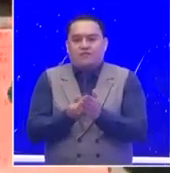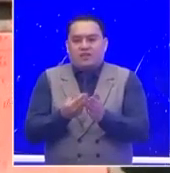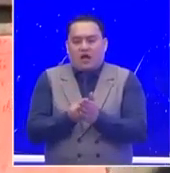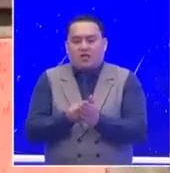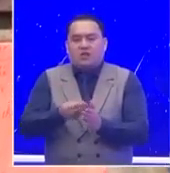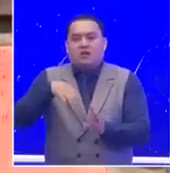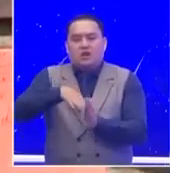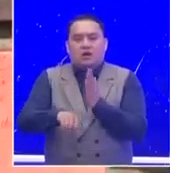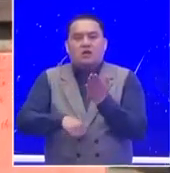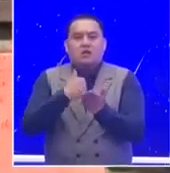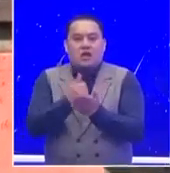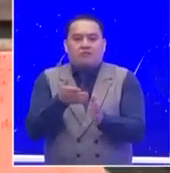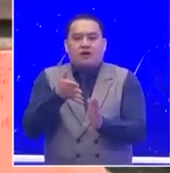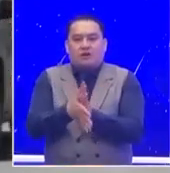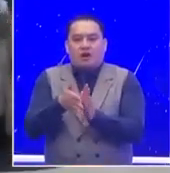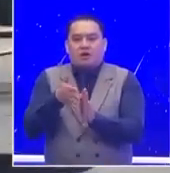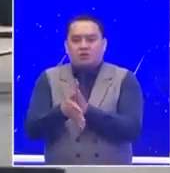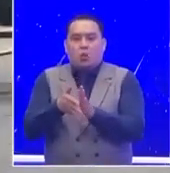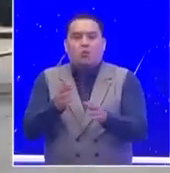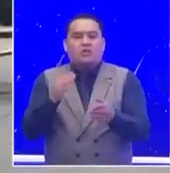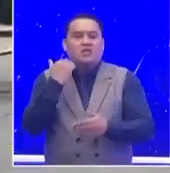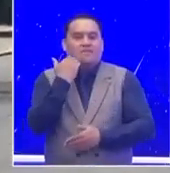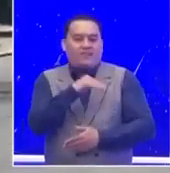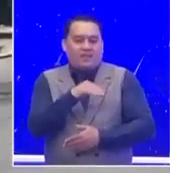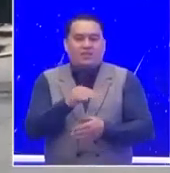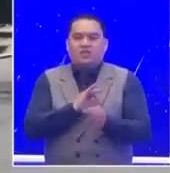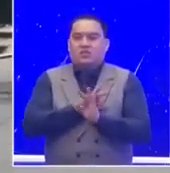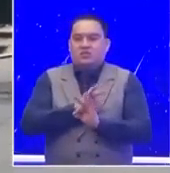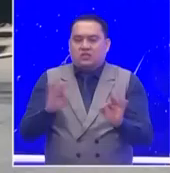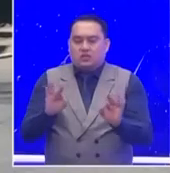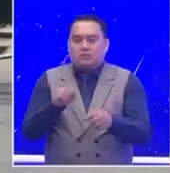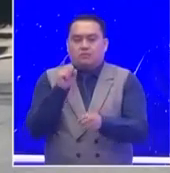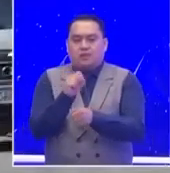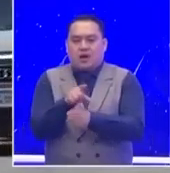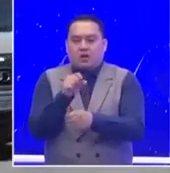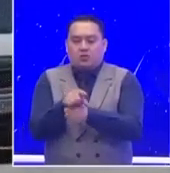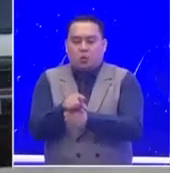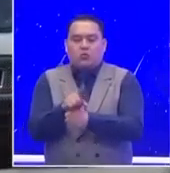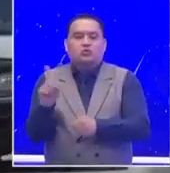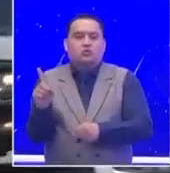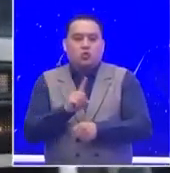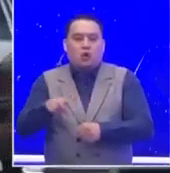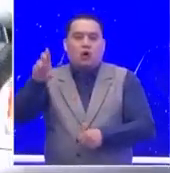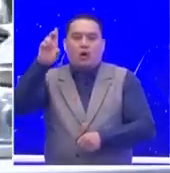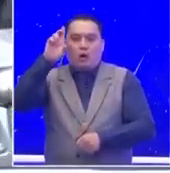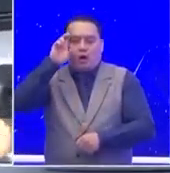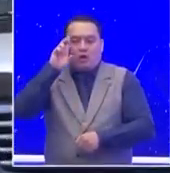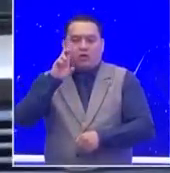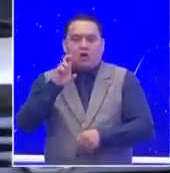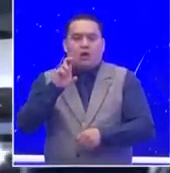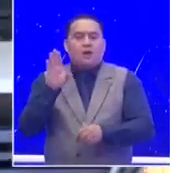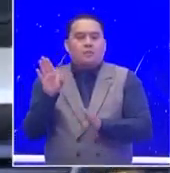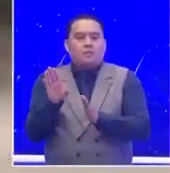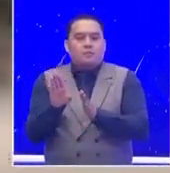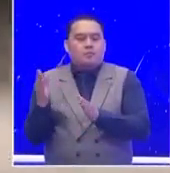финансирования. Главное – расходование средств сделать эффективным и прозрачным, поручил президент и заверил, государство никого не оставит